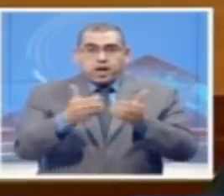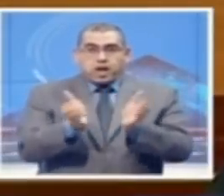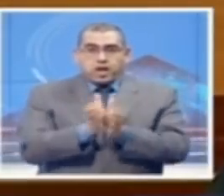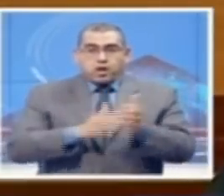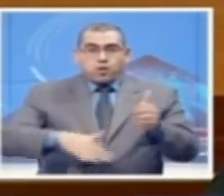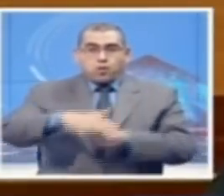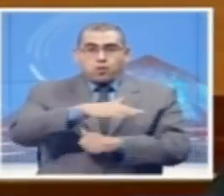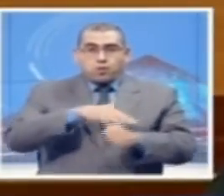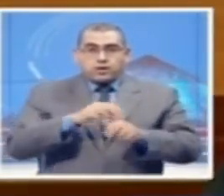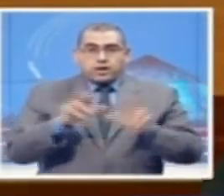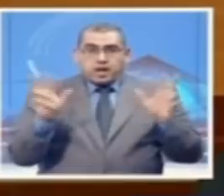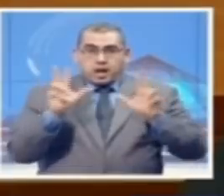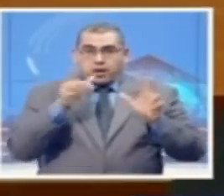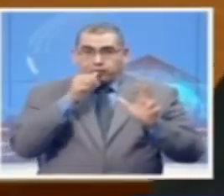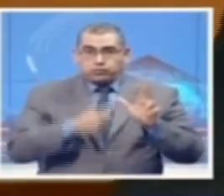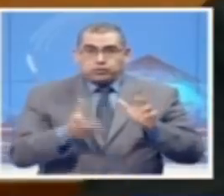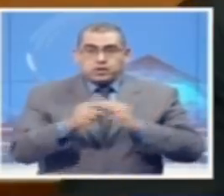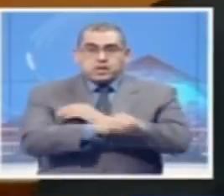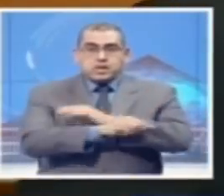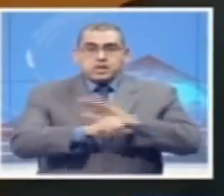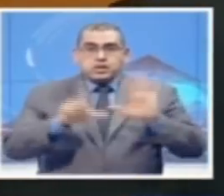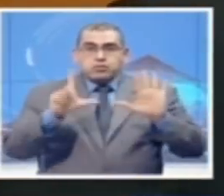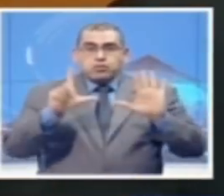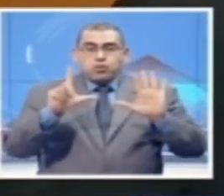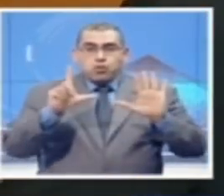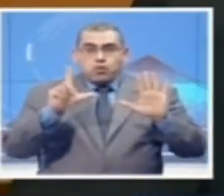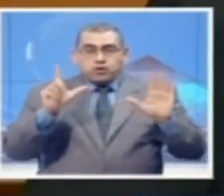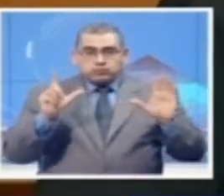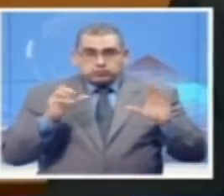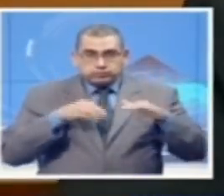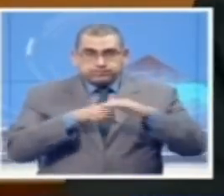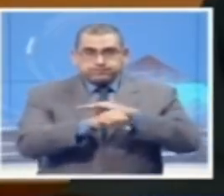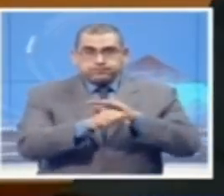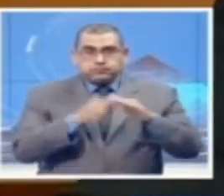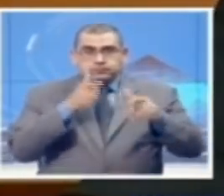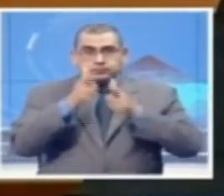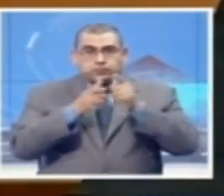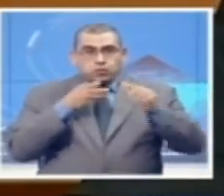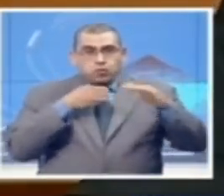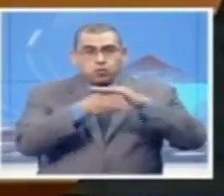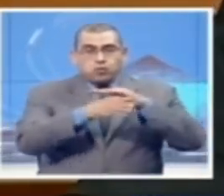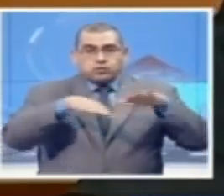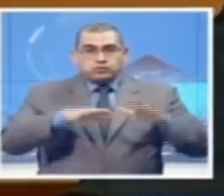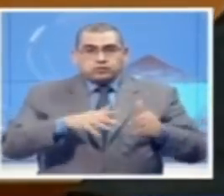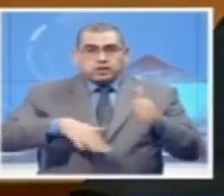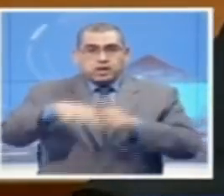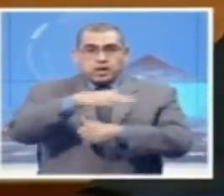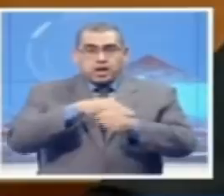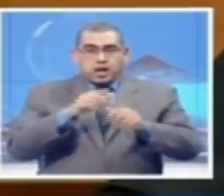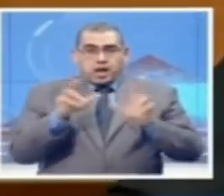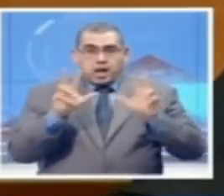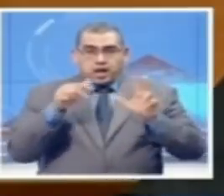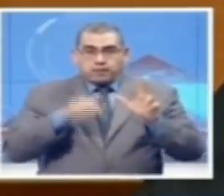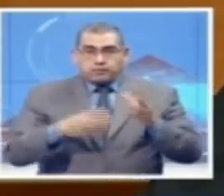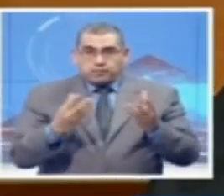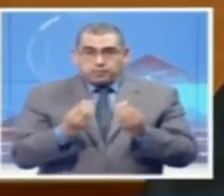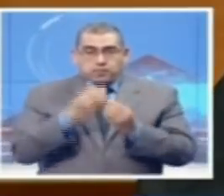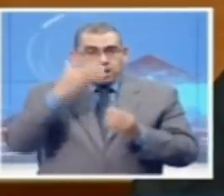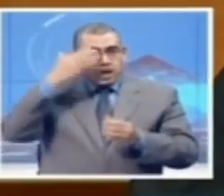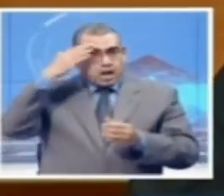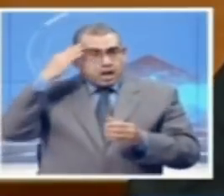للإعلام يمكث أسبوعا كاملا في استديوهات الهيئة الوطنية للإعلام مع